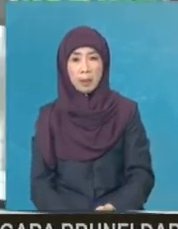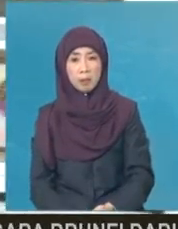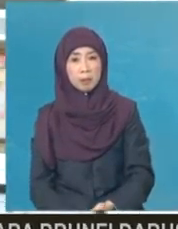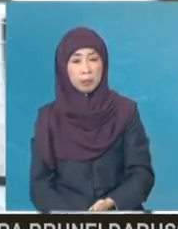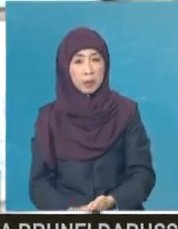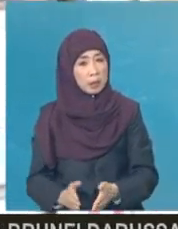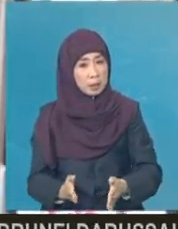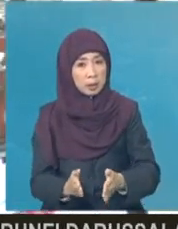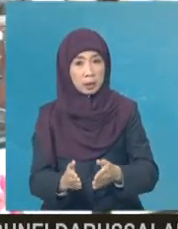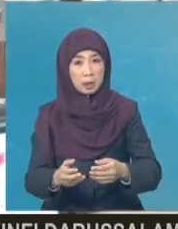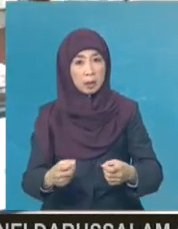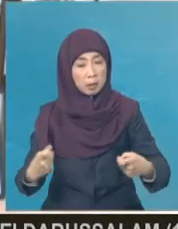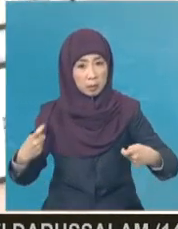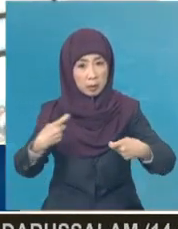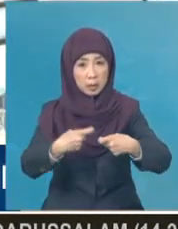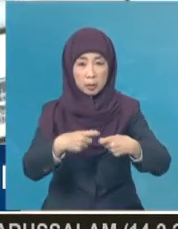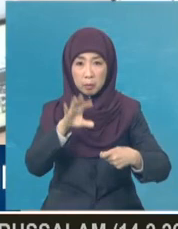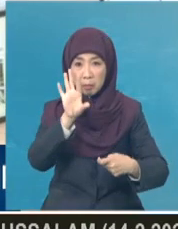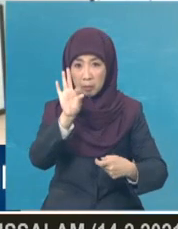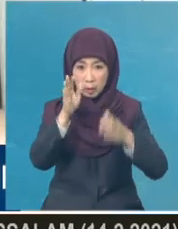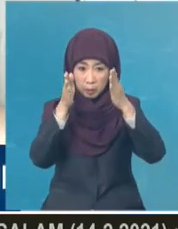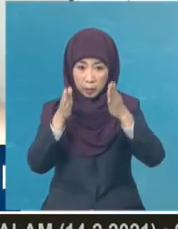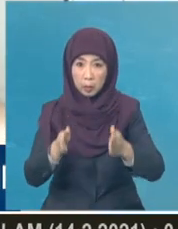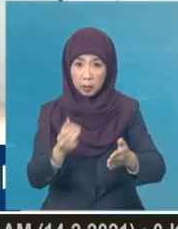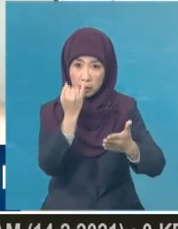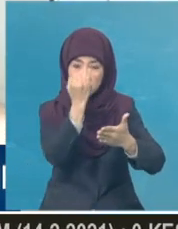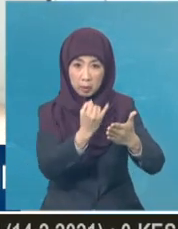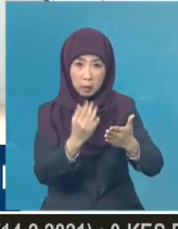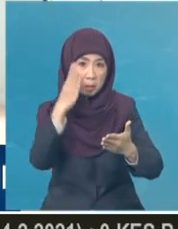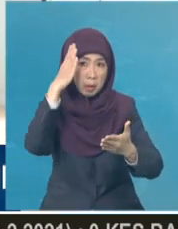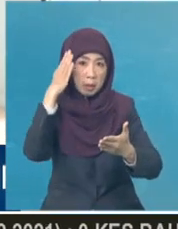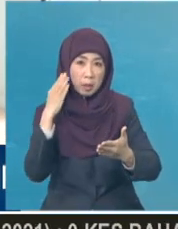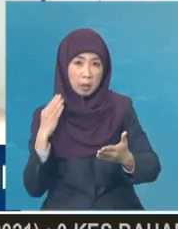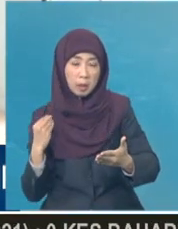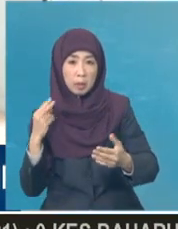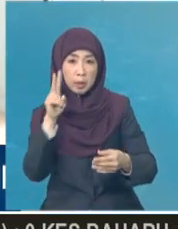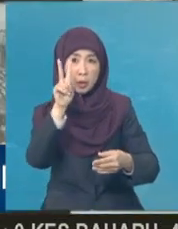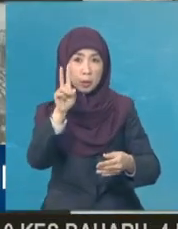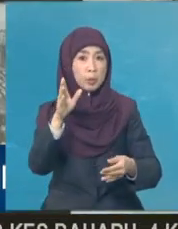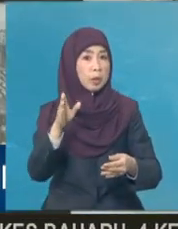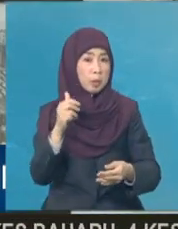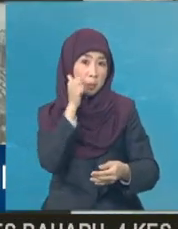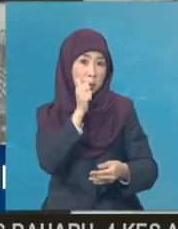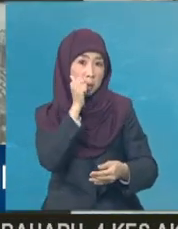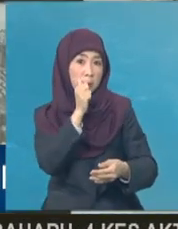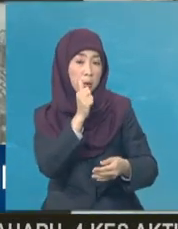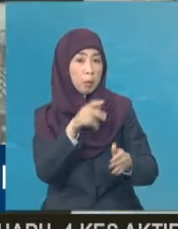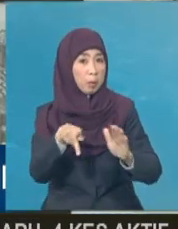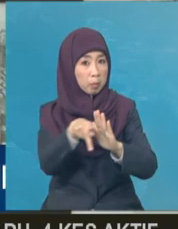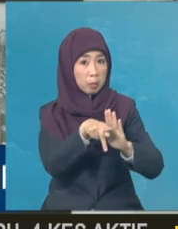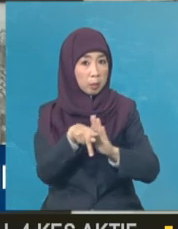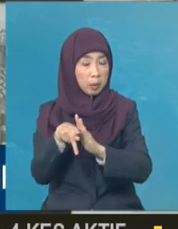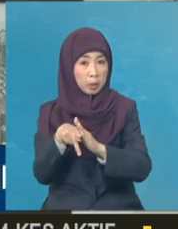Hai dijalankan dengan gabungan sembilan orang pelukis tempatan yang membangun berpengalaman serta dua orang pelukis muda wanita pameran